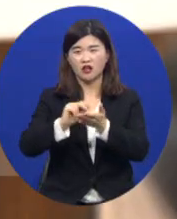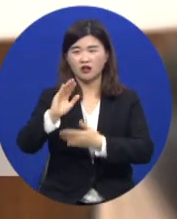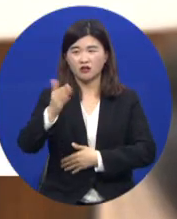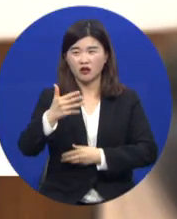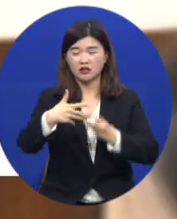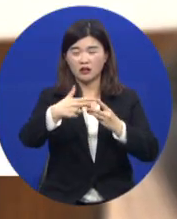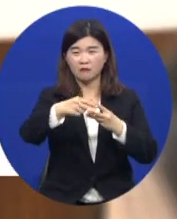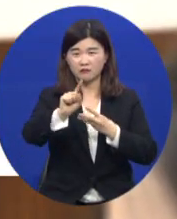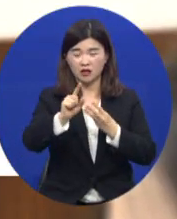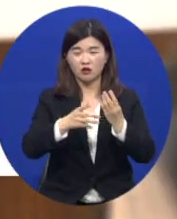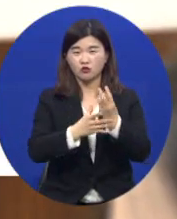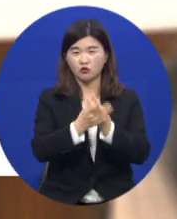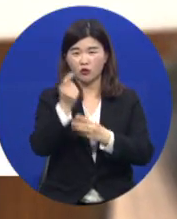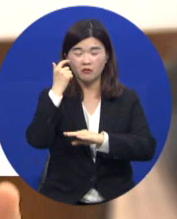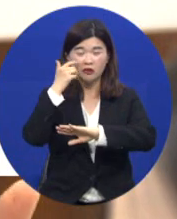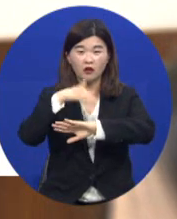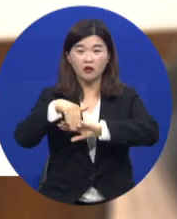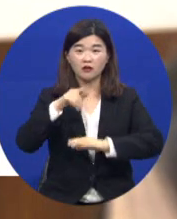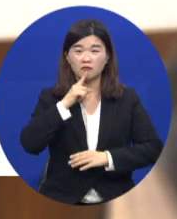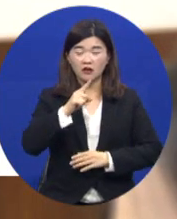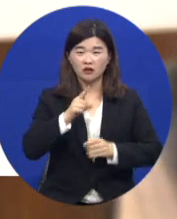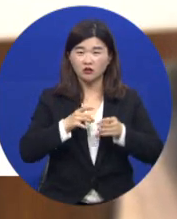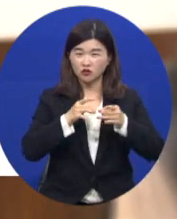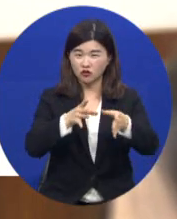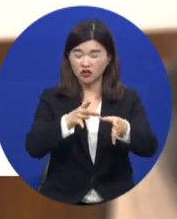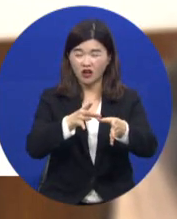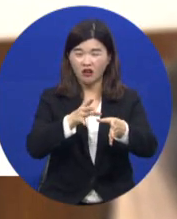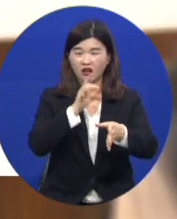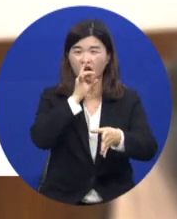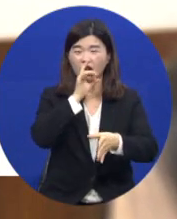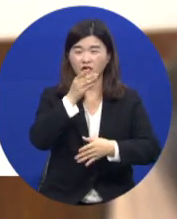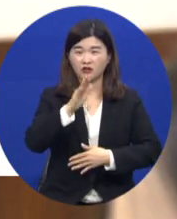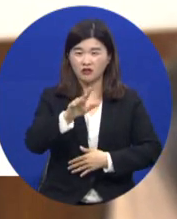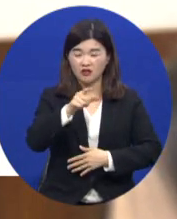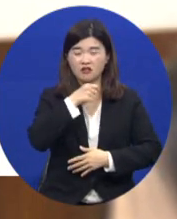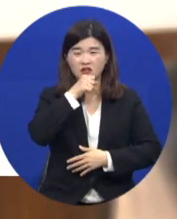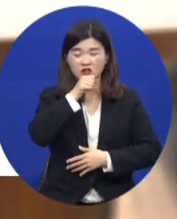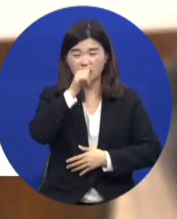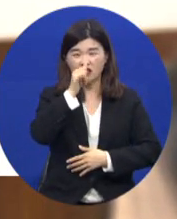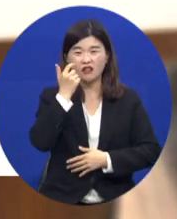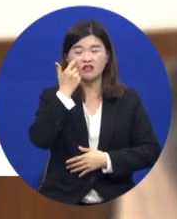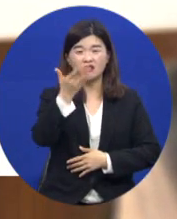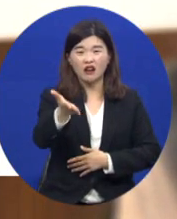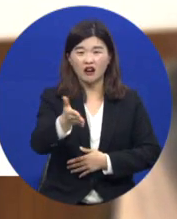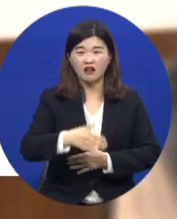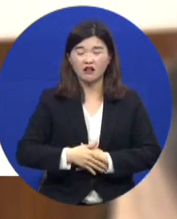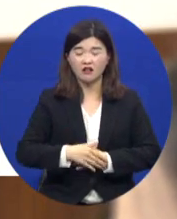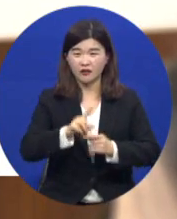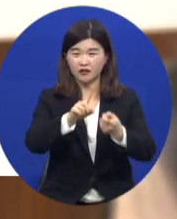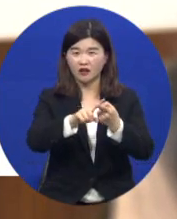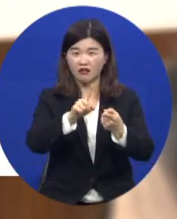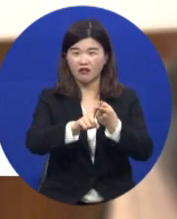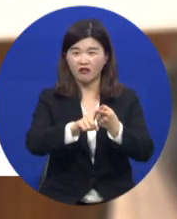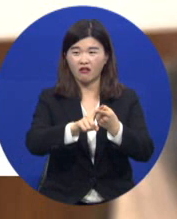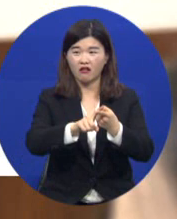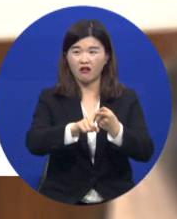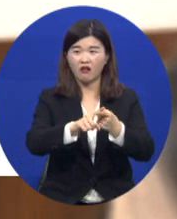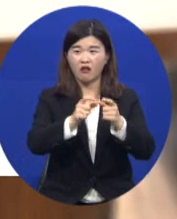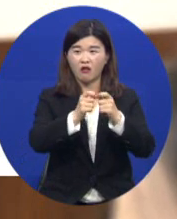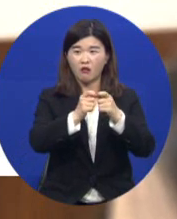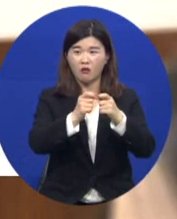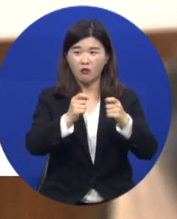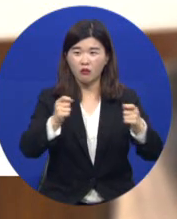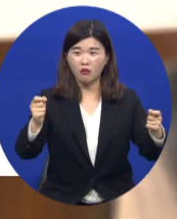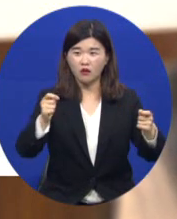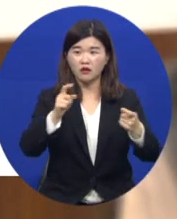3차 종합계획도 투자 유치가 안 되는데 이 실적이 이루어지겠느냐. 결국 이것은 장밋빛 계획에